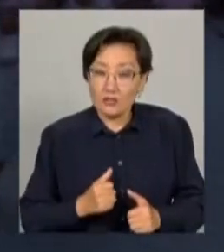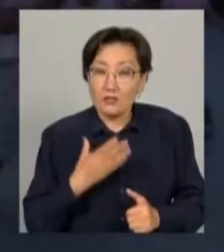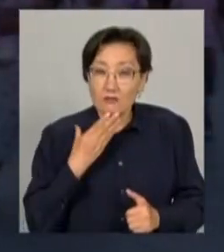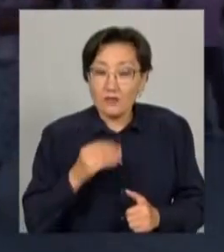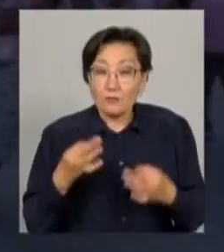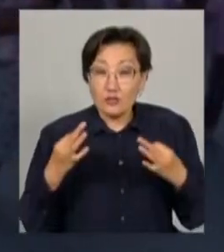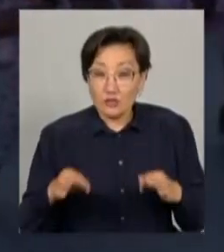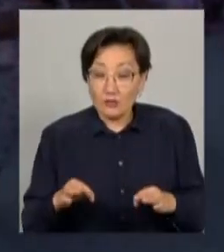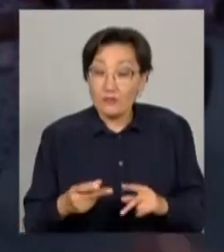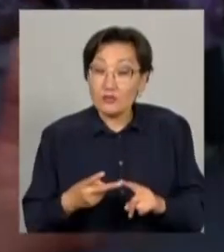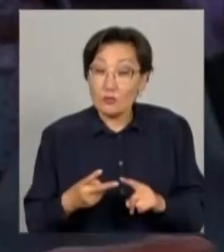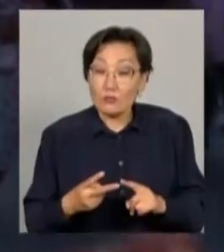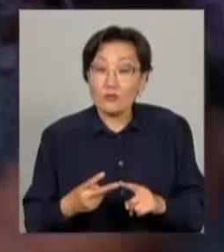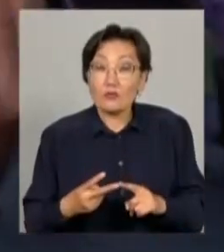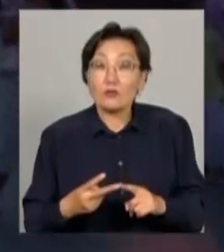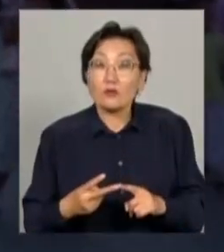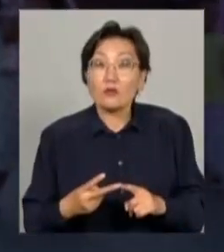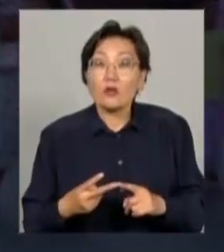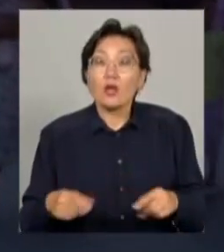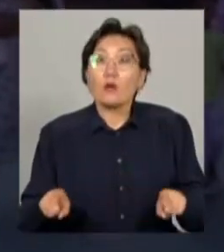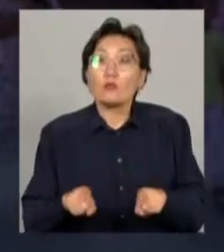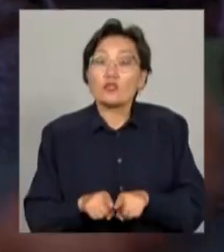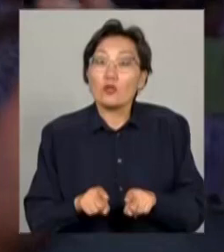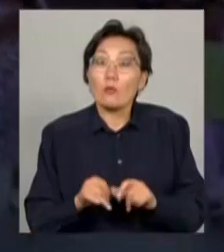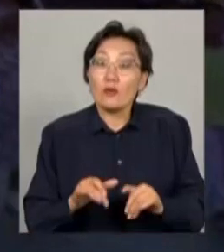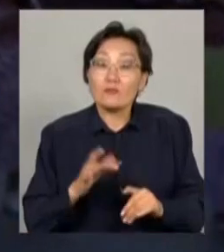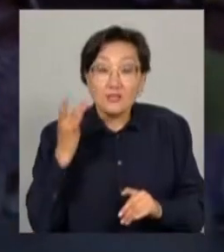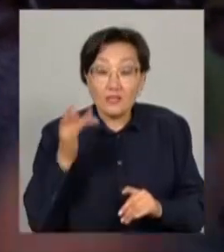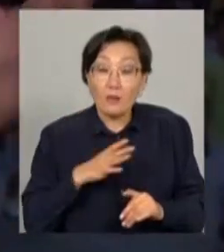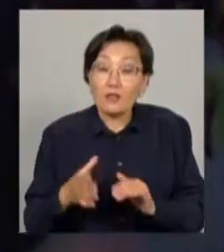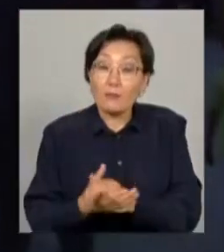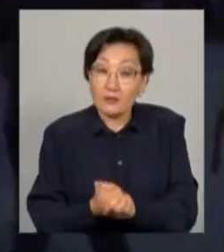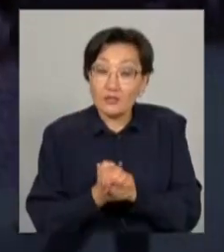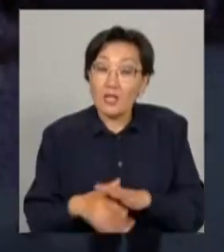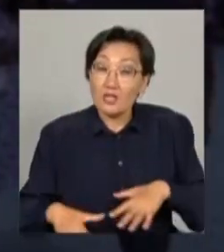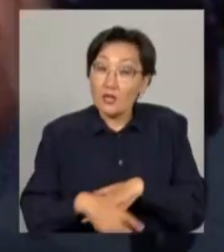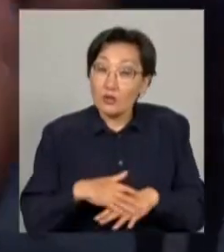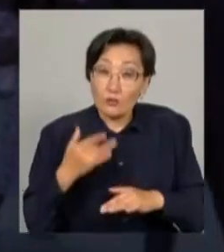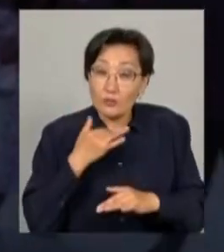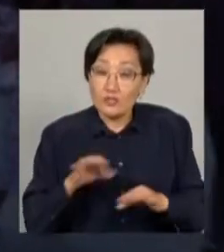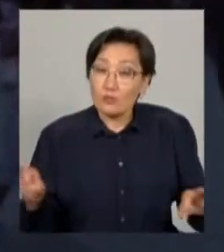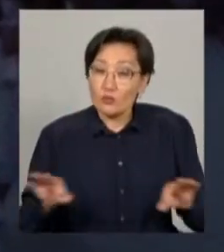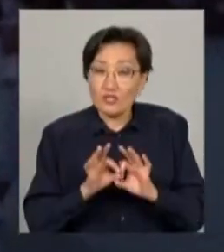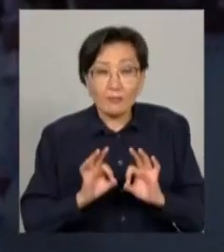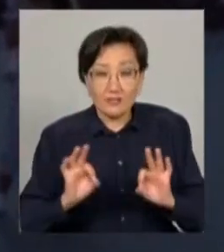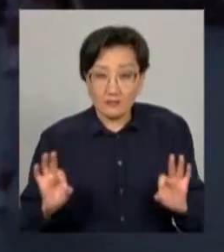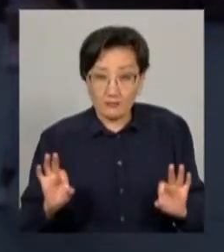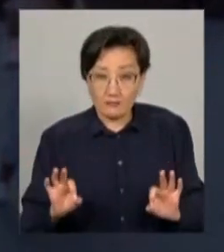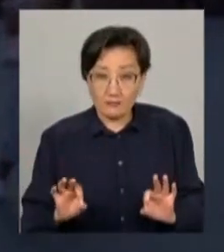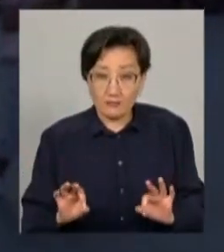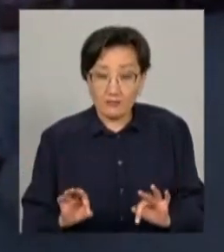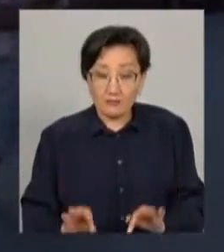во-первых. Во-вторых, пусть всегда у нас процветает такой мир. Все-таки люди веселые, народу много. Музыка